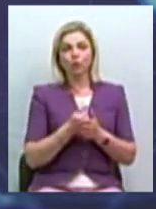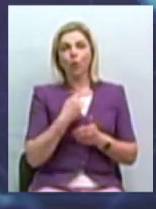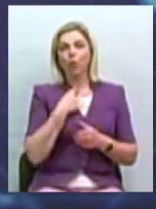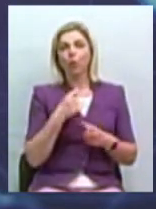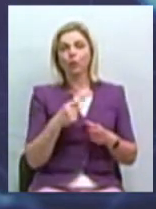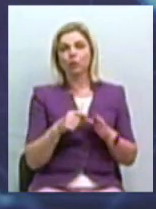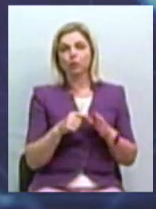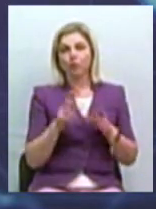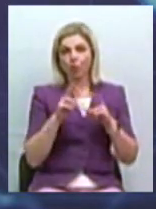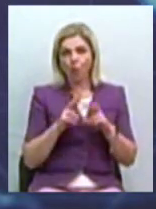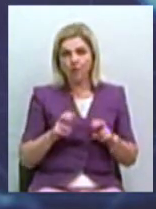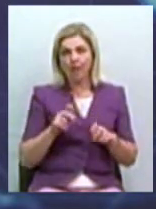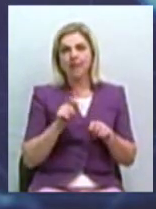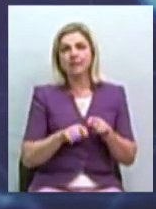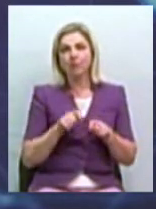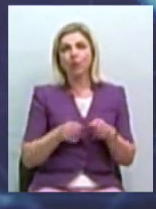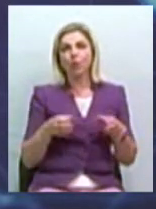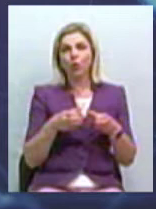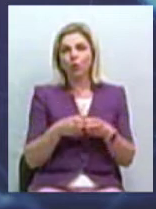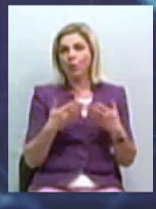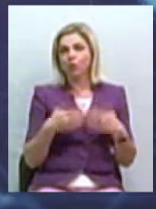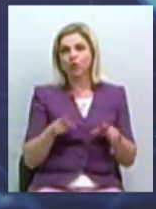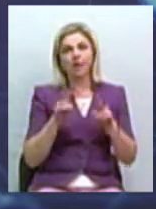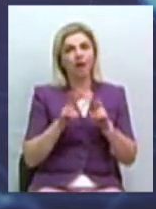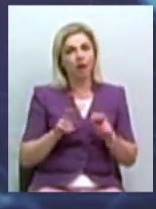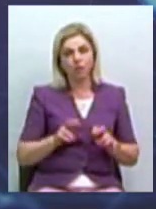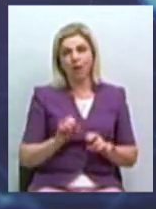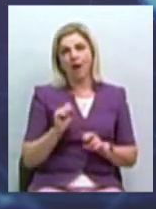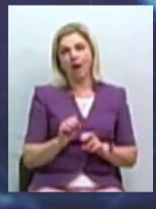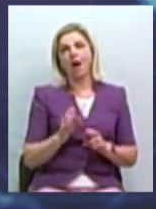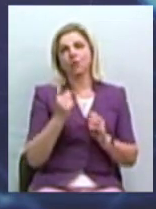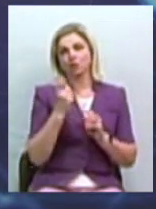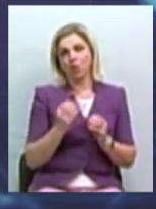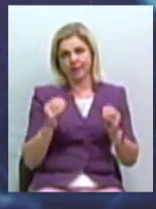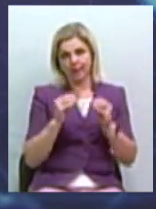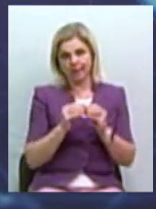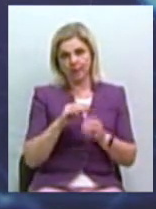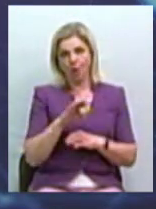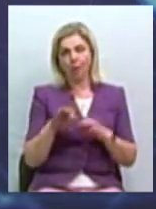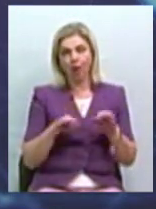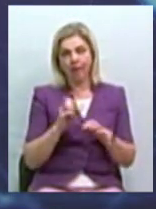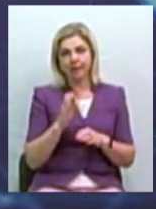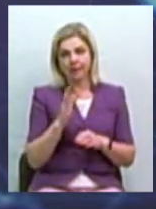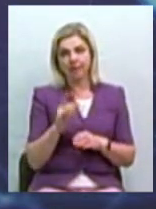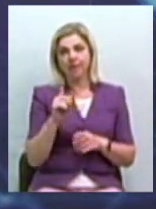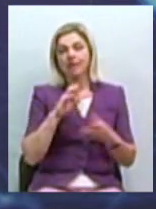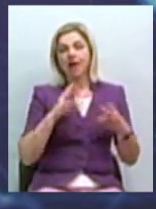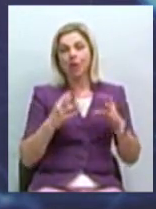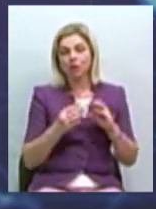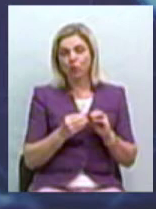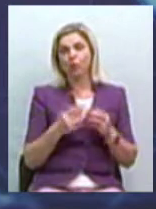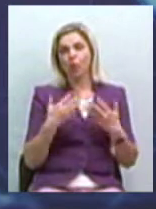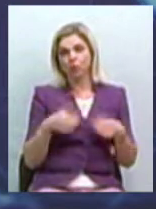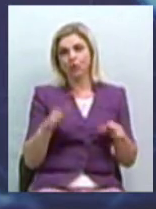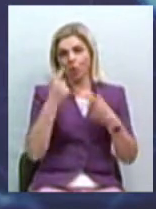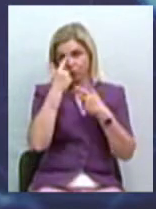до розгляду експертної групи він вже не розглядався, а розглядалися, скажімо так, 110 проєктів, і за результатами яких я вже